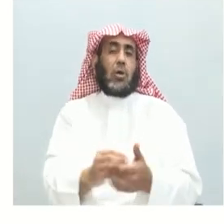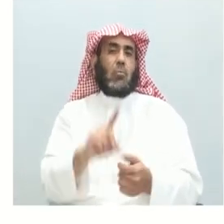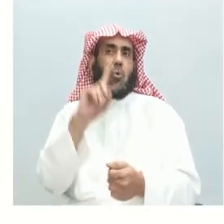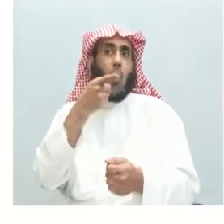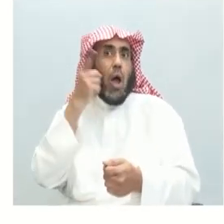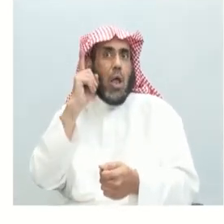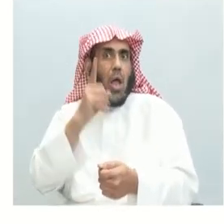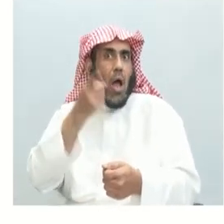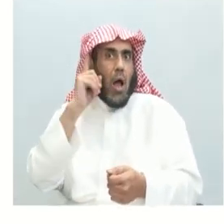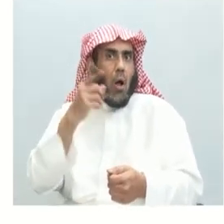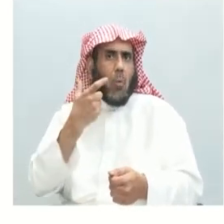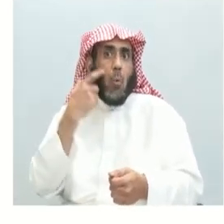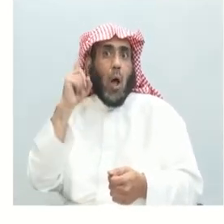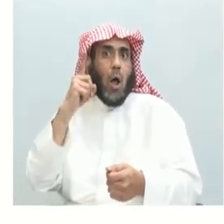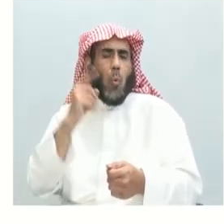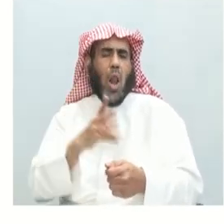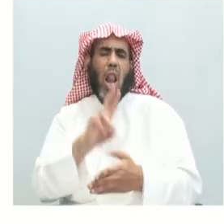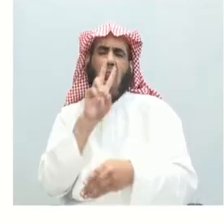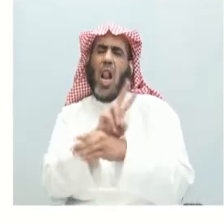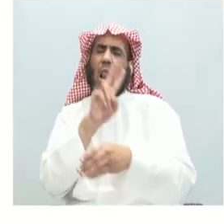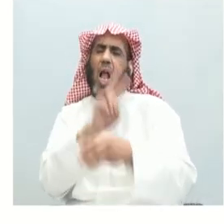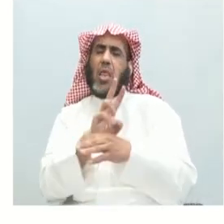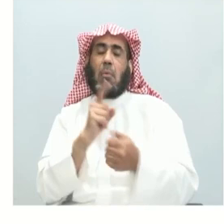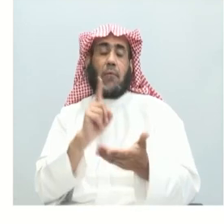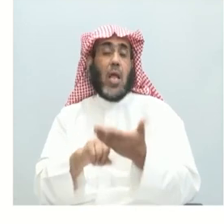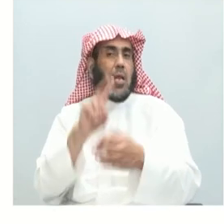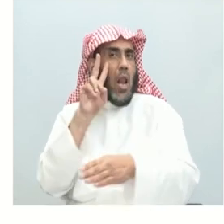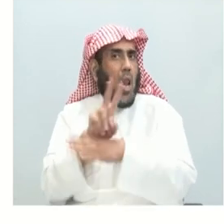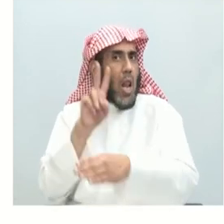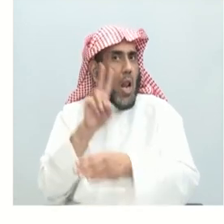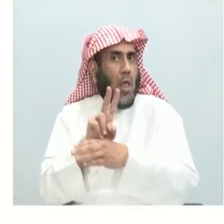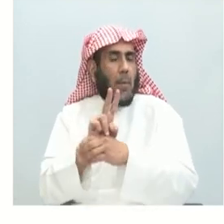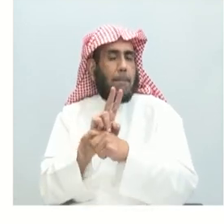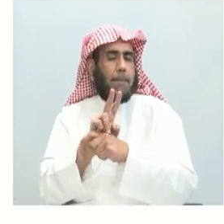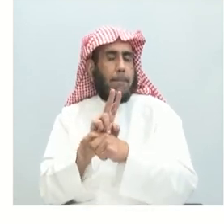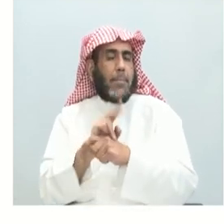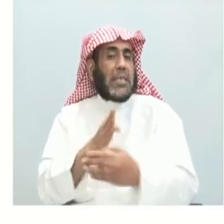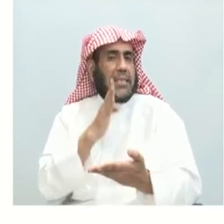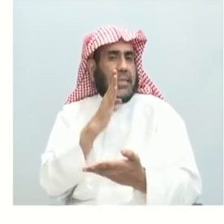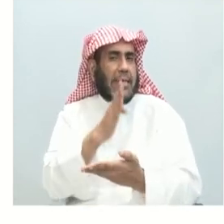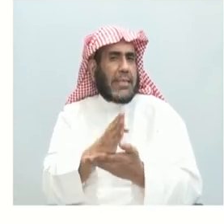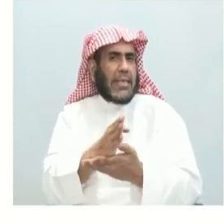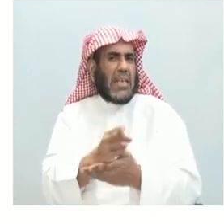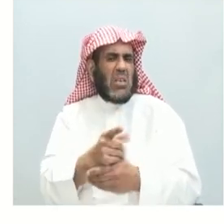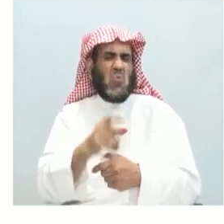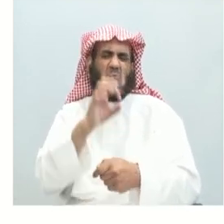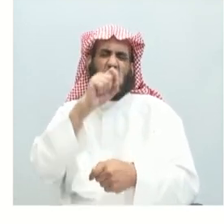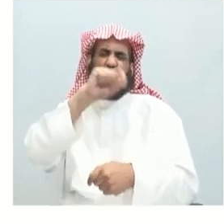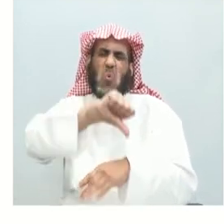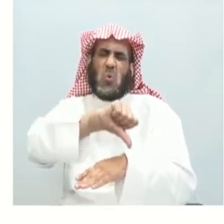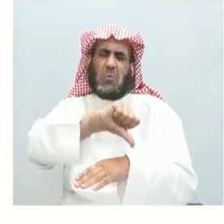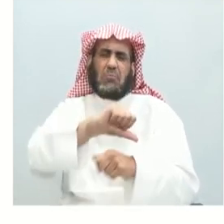واياكم والكذب فان الكذب يهدي الى الفجور